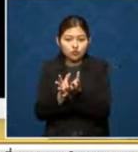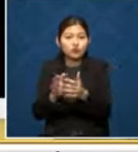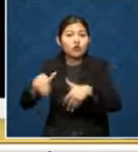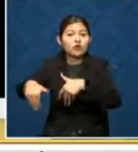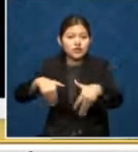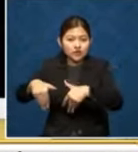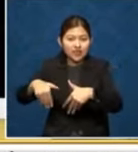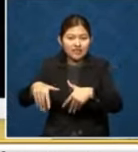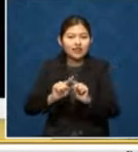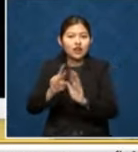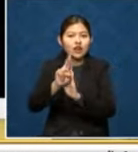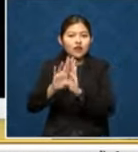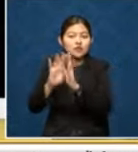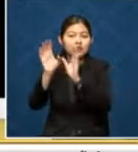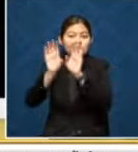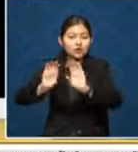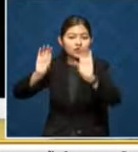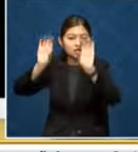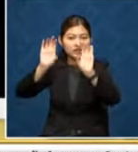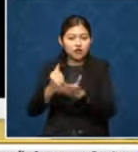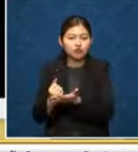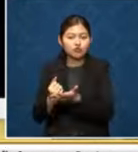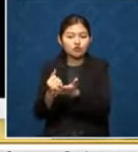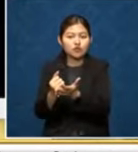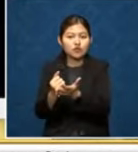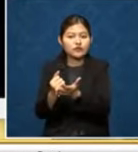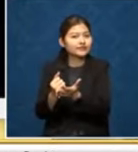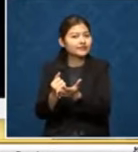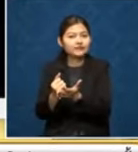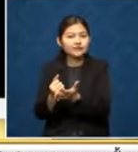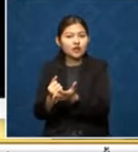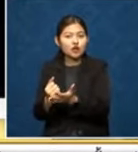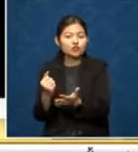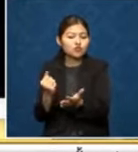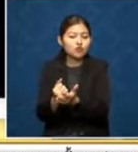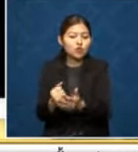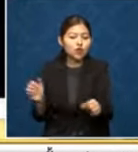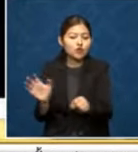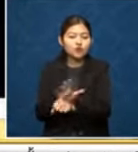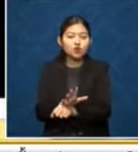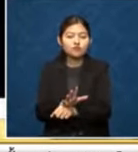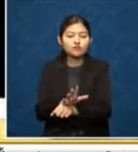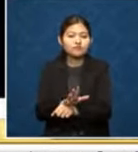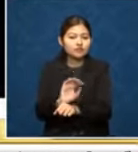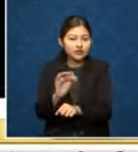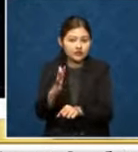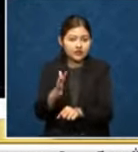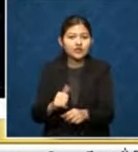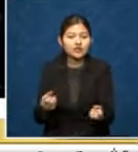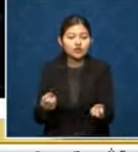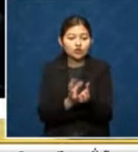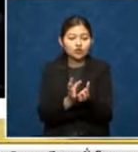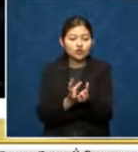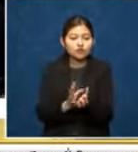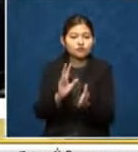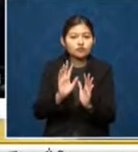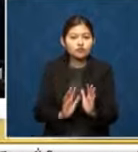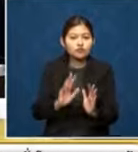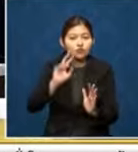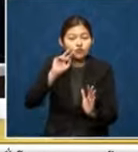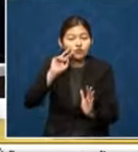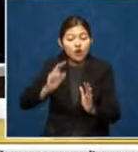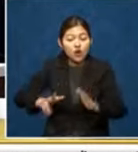ระเบียบราชการในการชดเชยเยียวยาตามไม่เคยทันค่ะท่านประธานความเสียหายที่เกิดขึ้นนั้นซ้ำแล้วซ้ำอีก